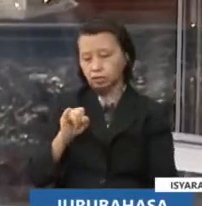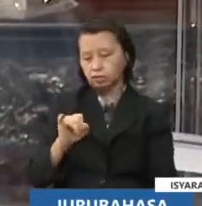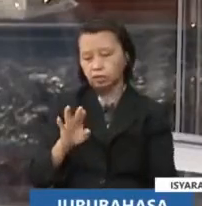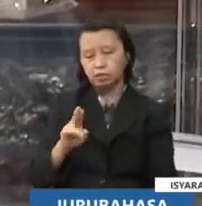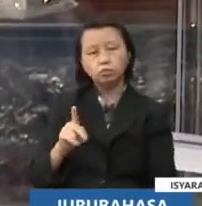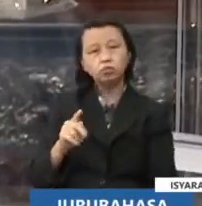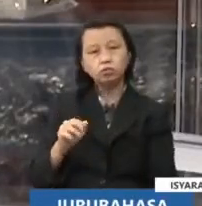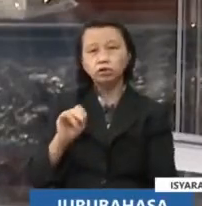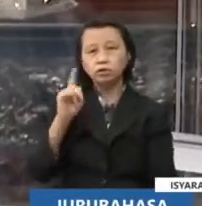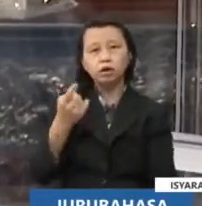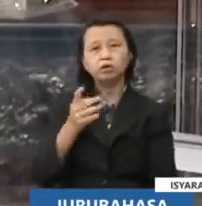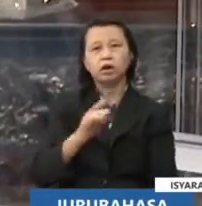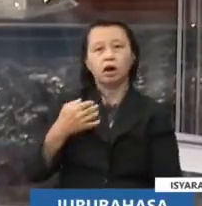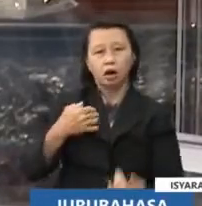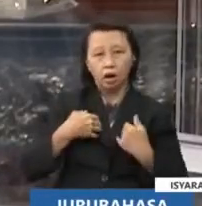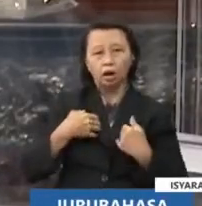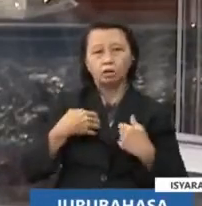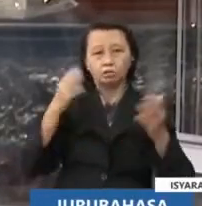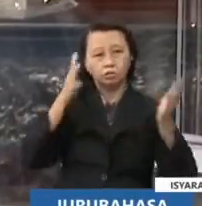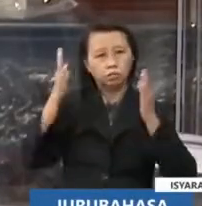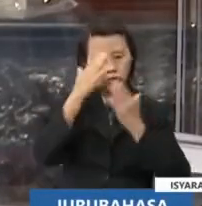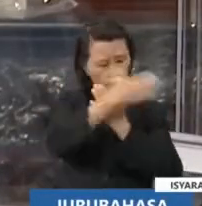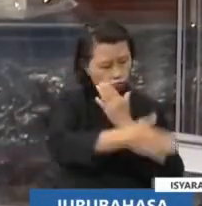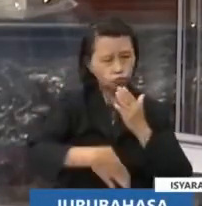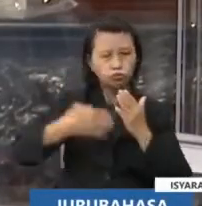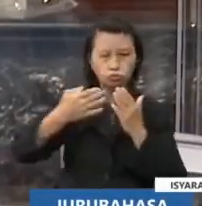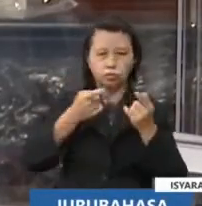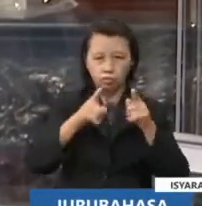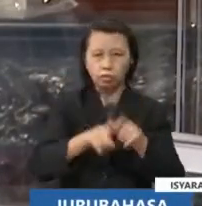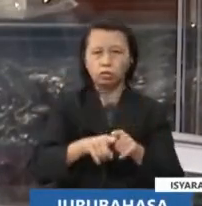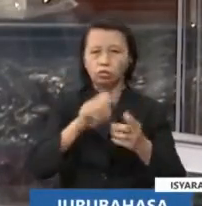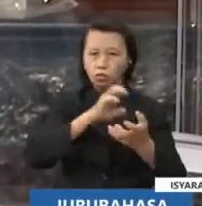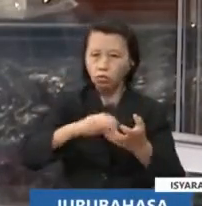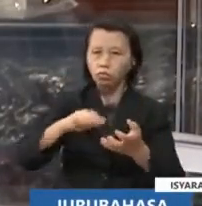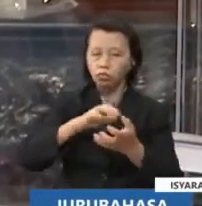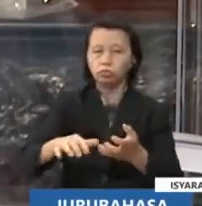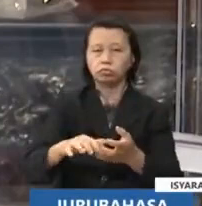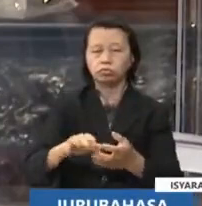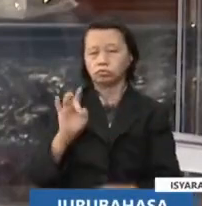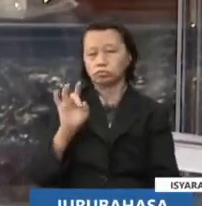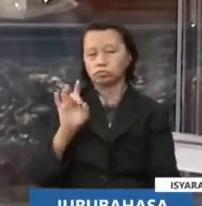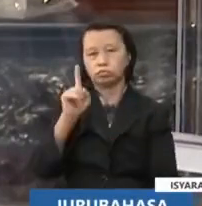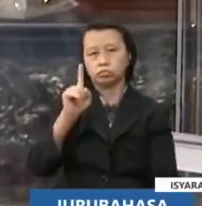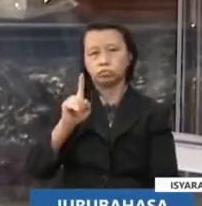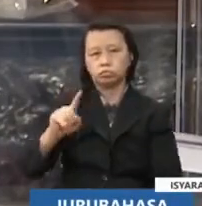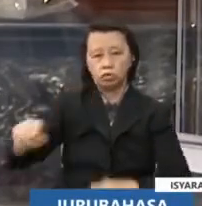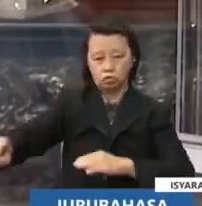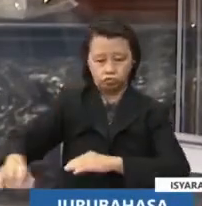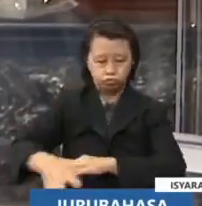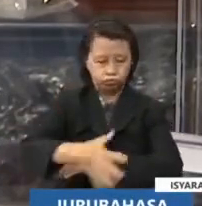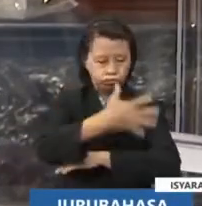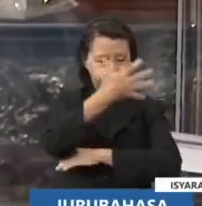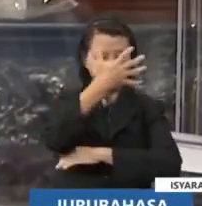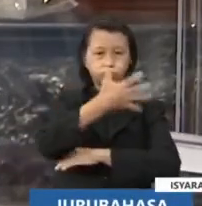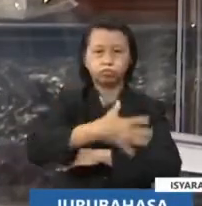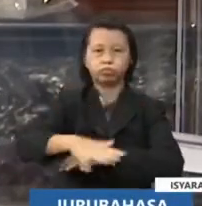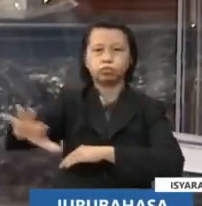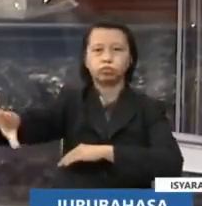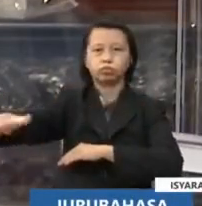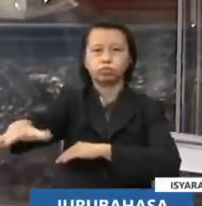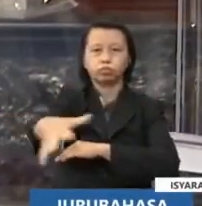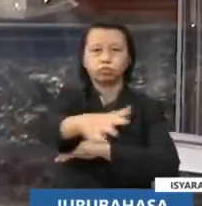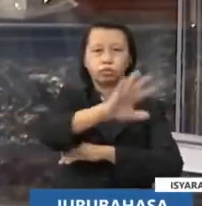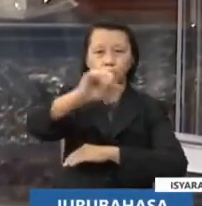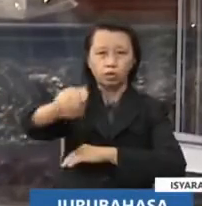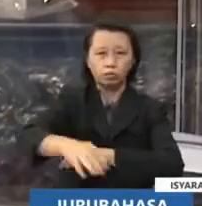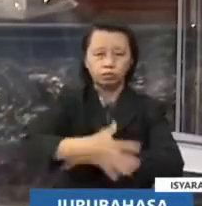ah isu hakisan pantai ini berlaku di seluruh negara dan juga salah satu Puncak Haji sampai ini saya perhatikan adalah